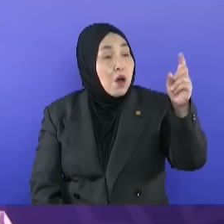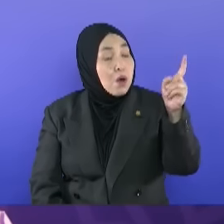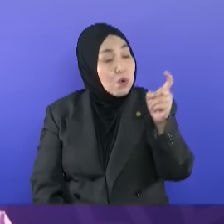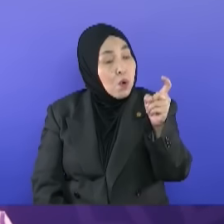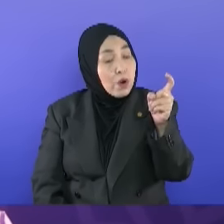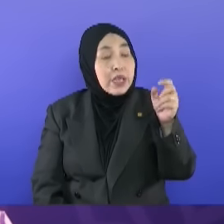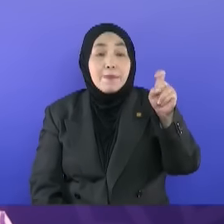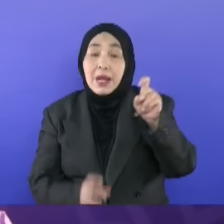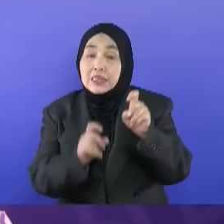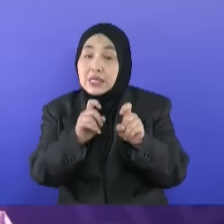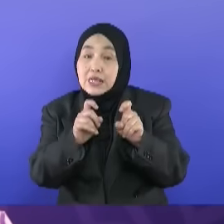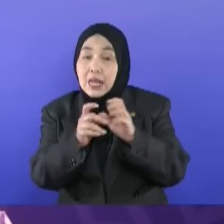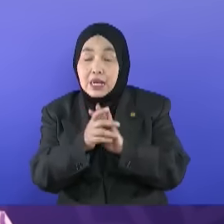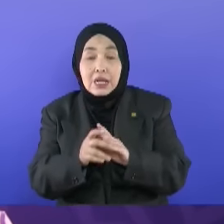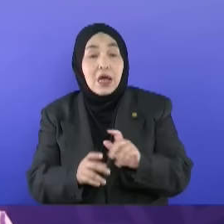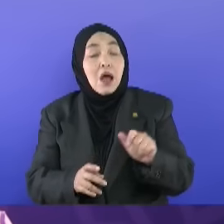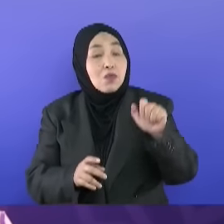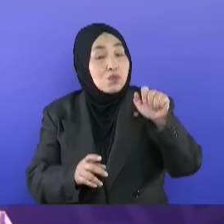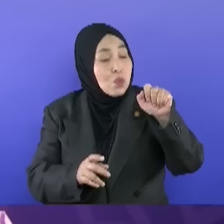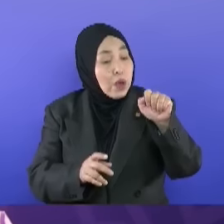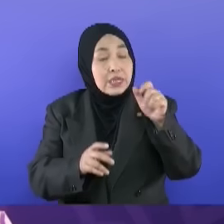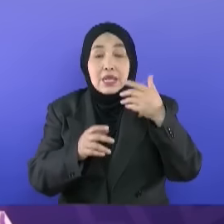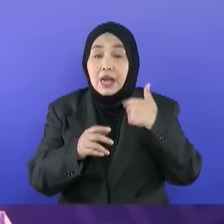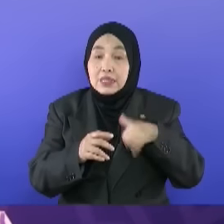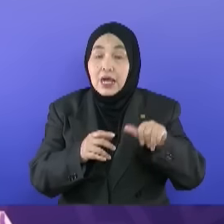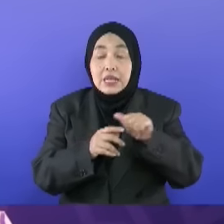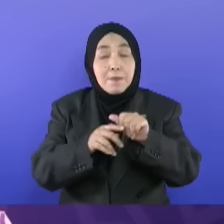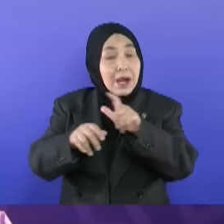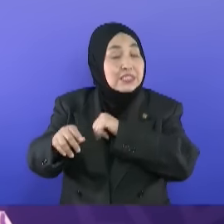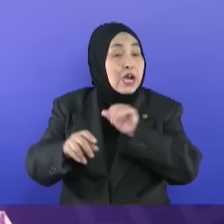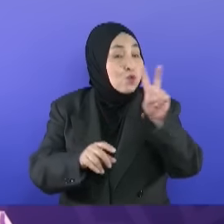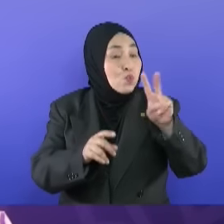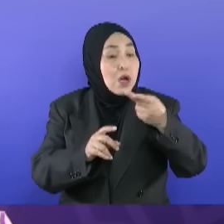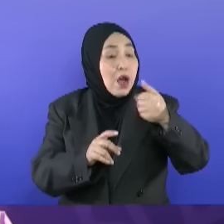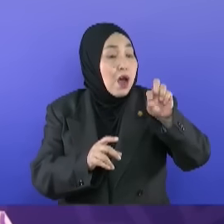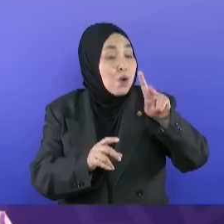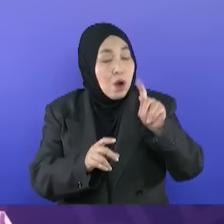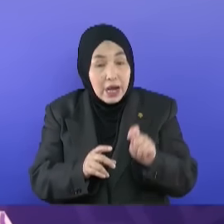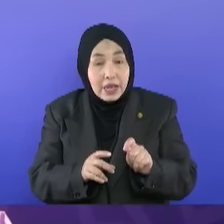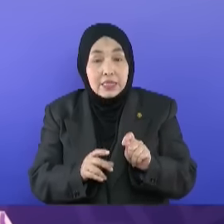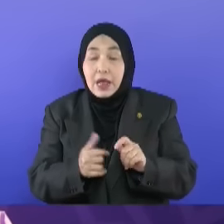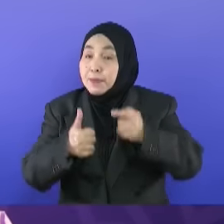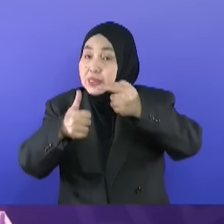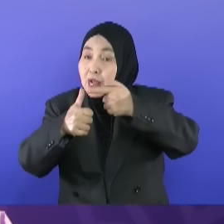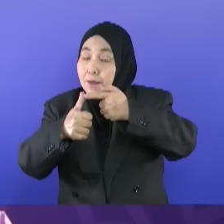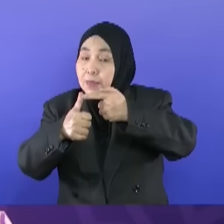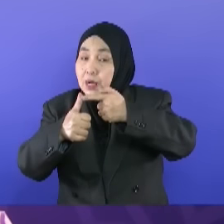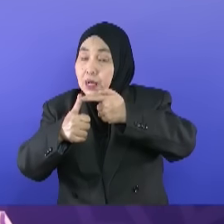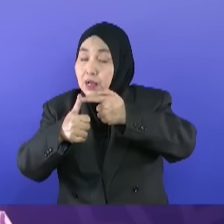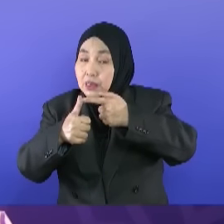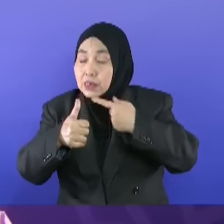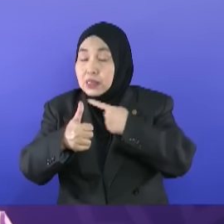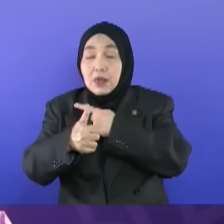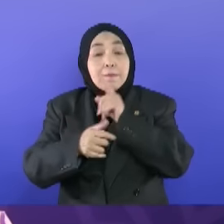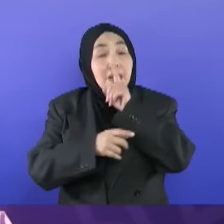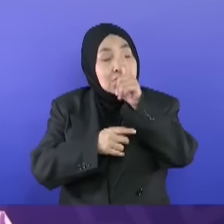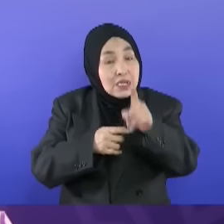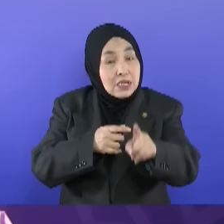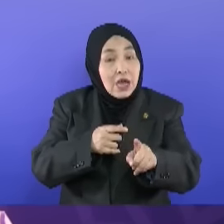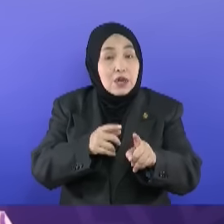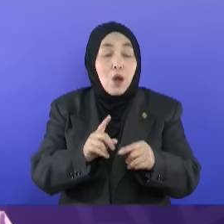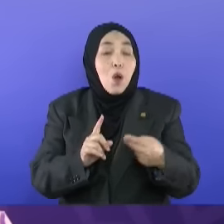berbaris di atas dan dipanjangkan dua harakat. Okey. Aa yang pertama sekali ialah kita pastikan huruf